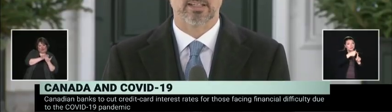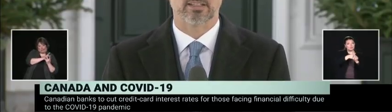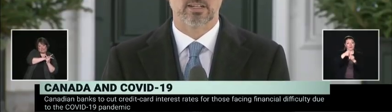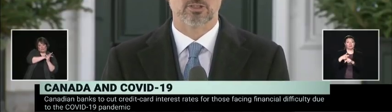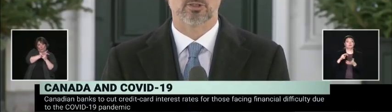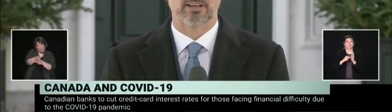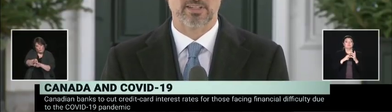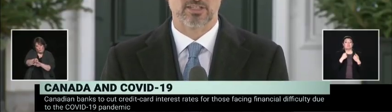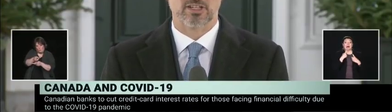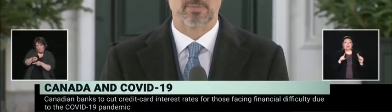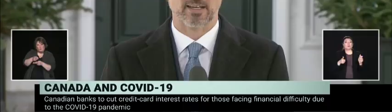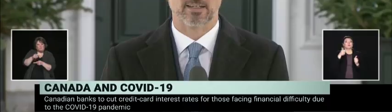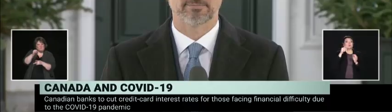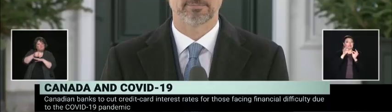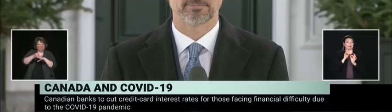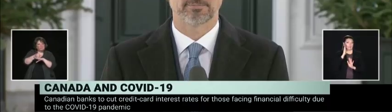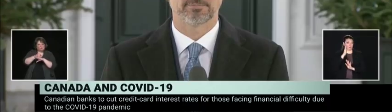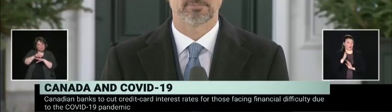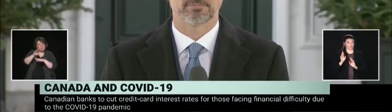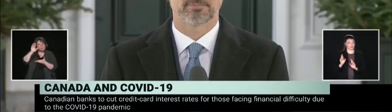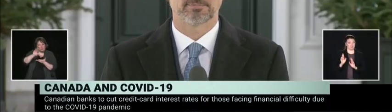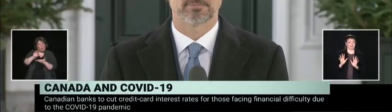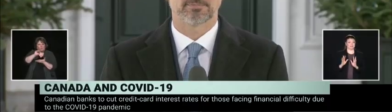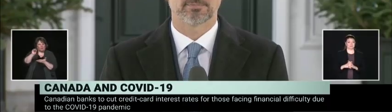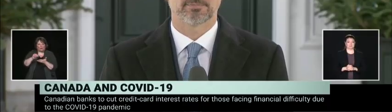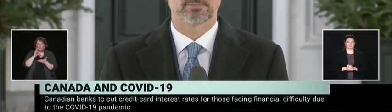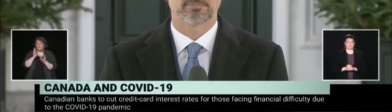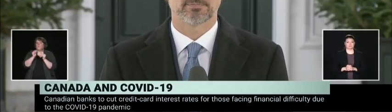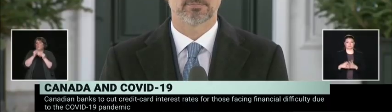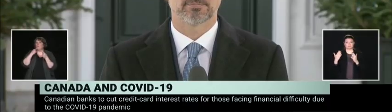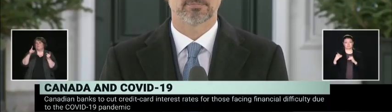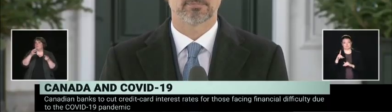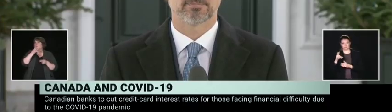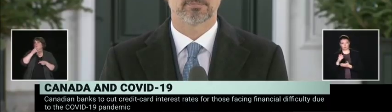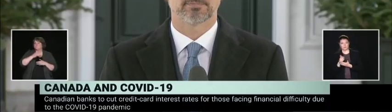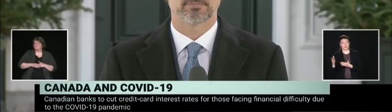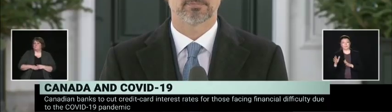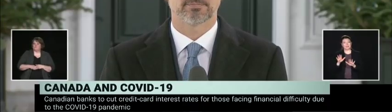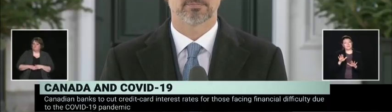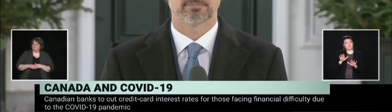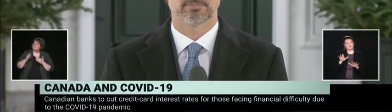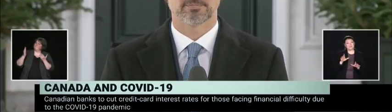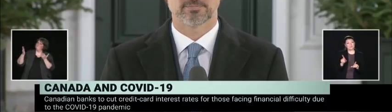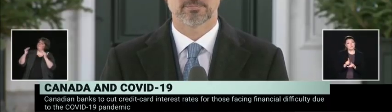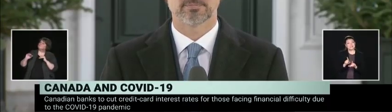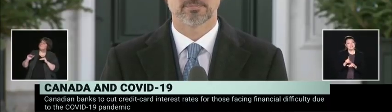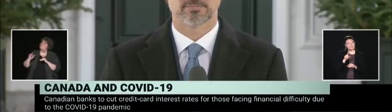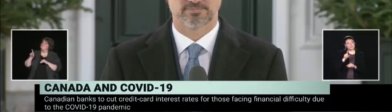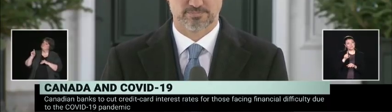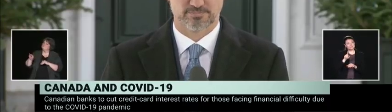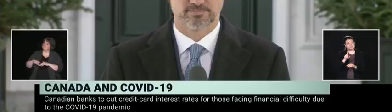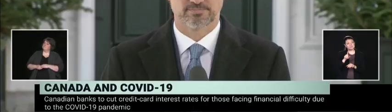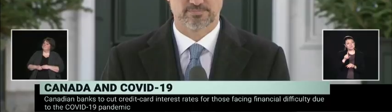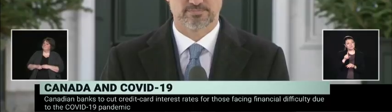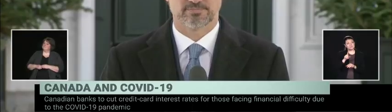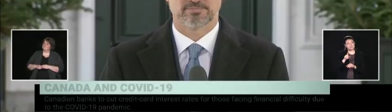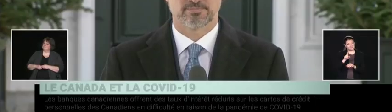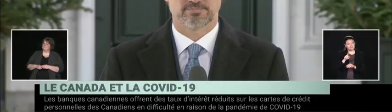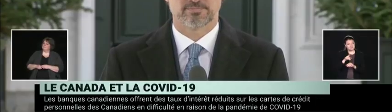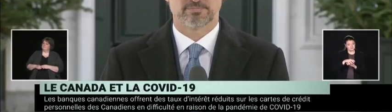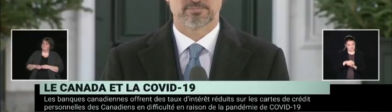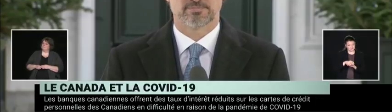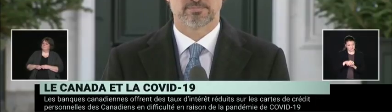dire dans les jours à venir, j'espère. Est-ce que ça veut dire, mais il y a aussi, vous avez fait des achats de